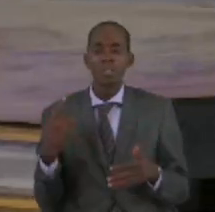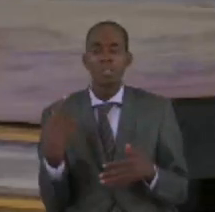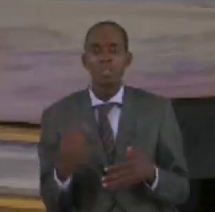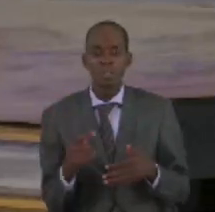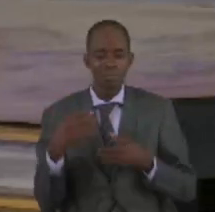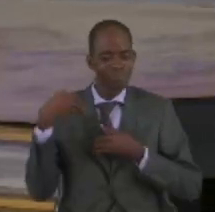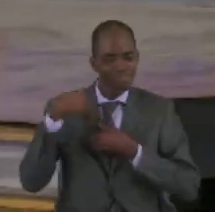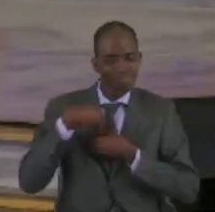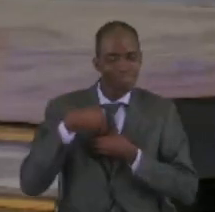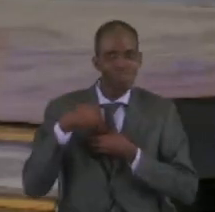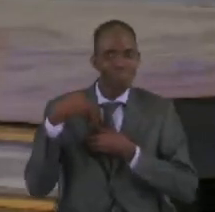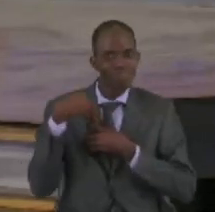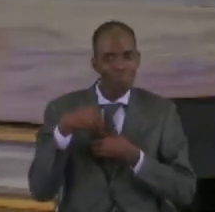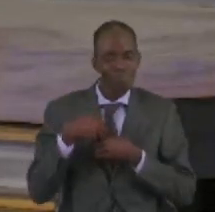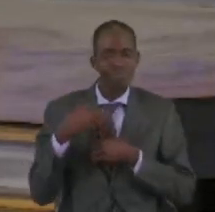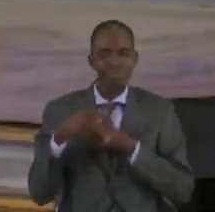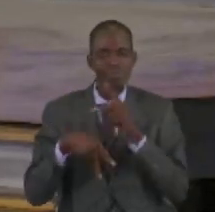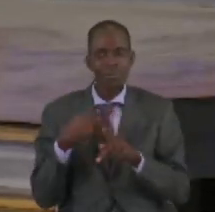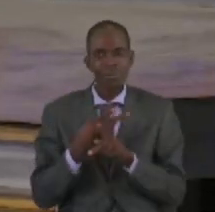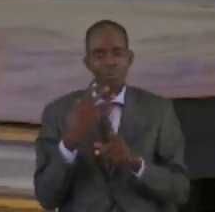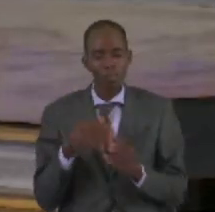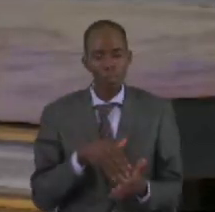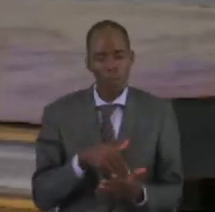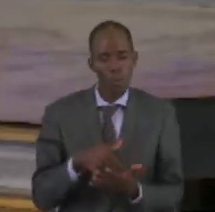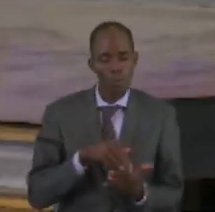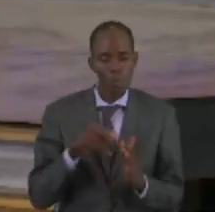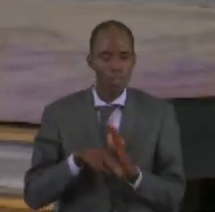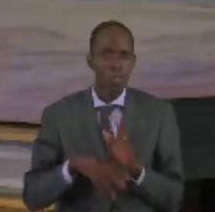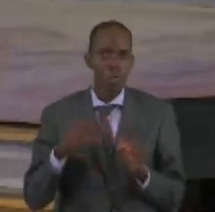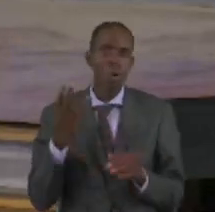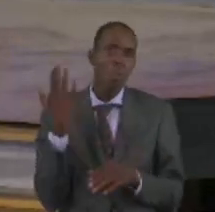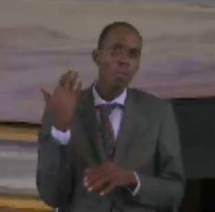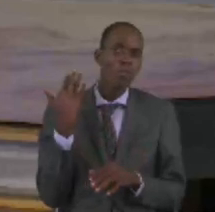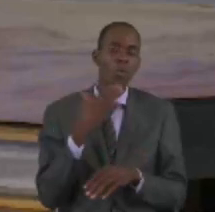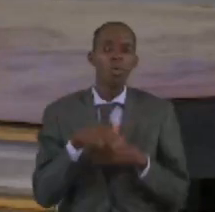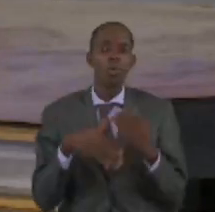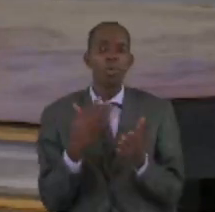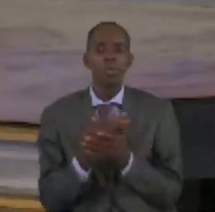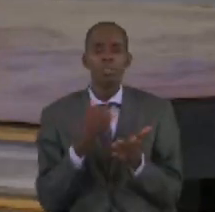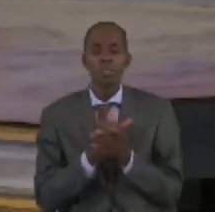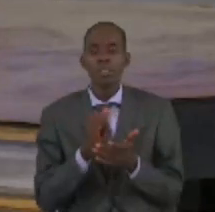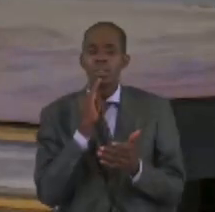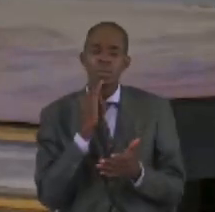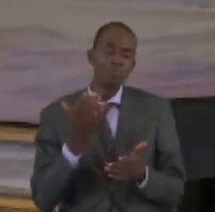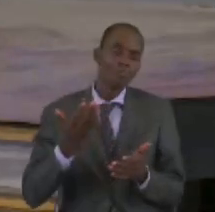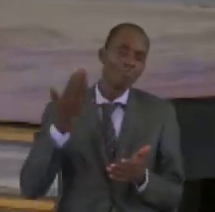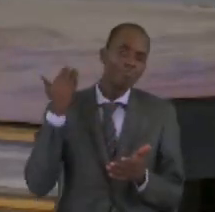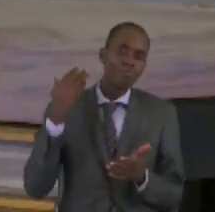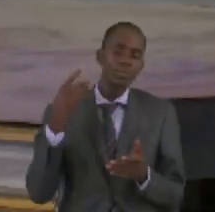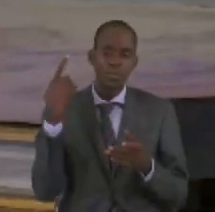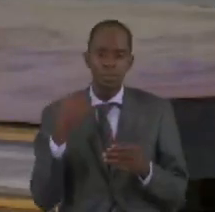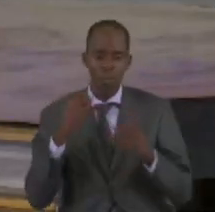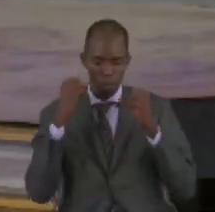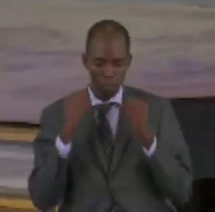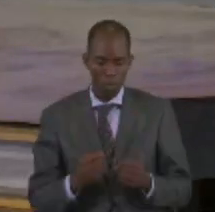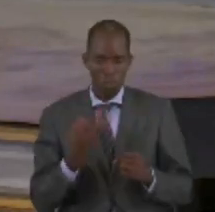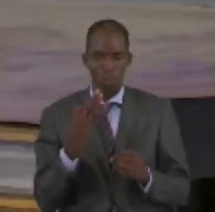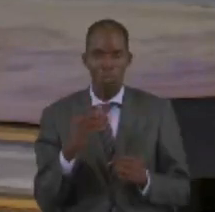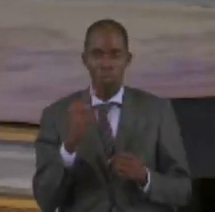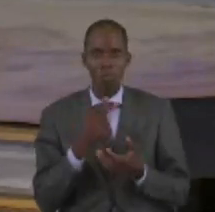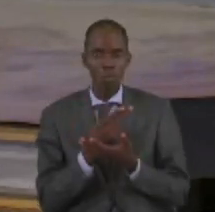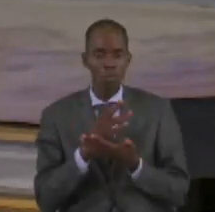toute la couardise, la faiblesse et la intérieure qu'on éprouvait, tout cela s'évapore. La